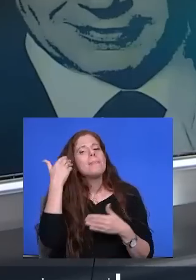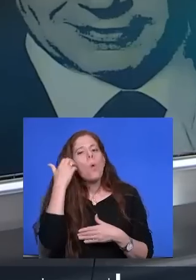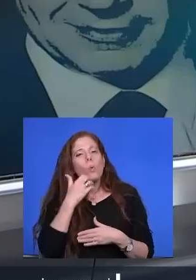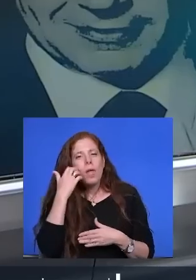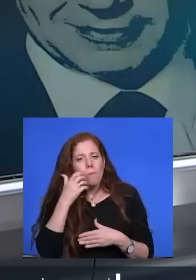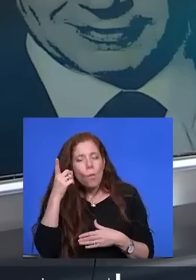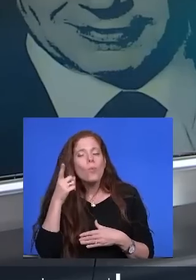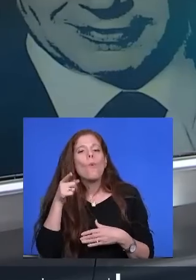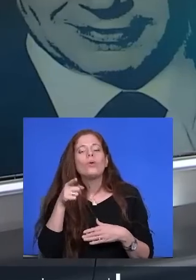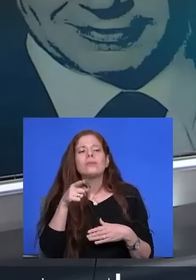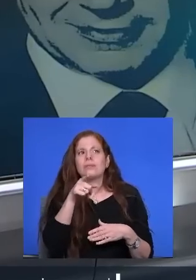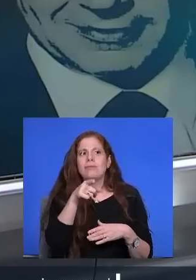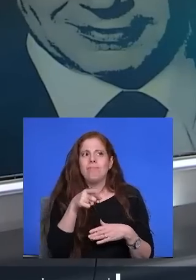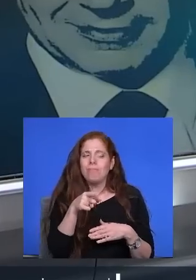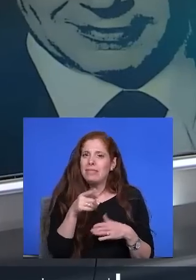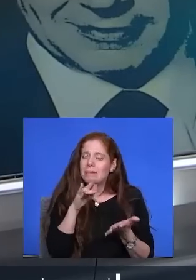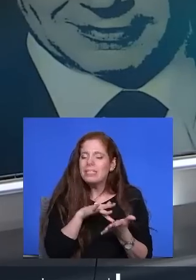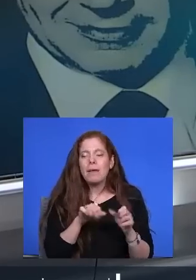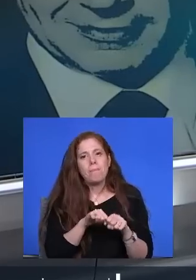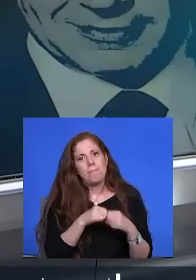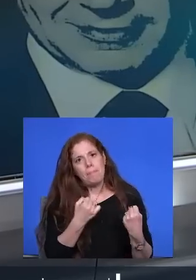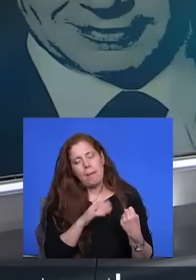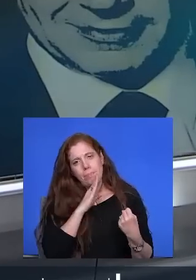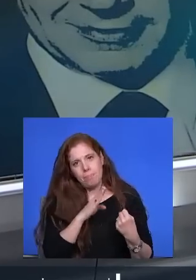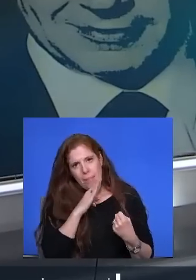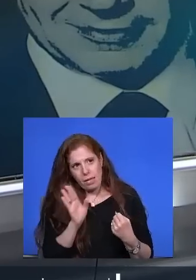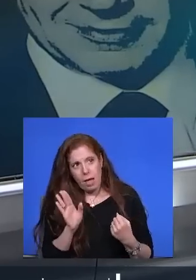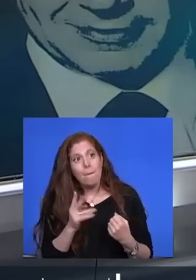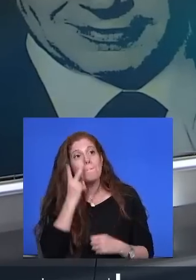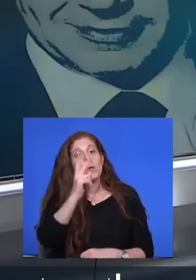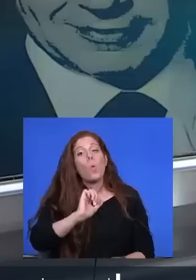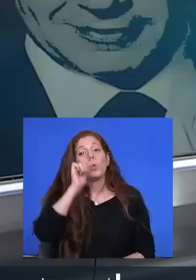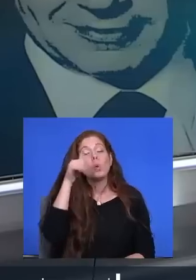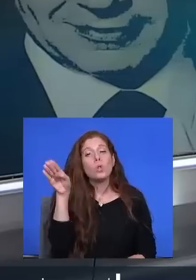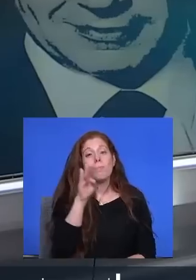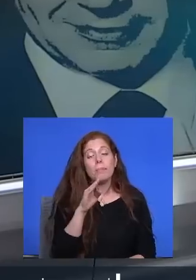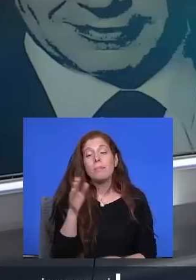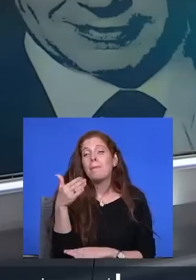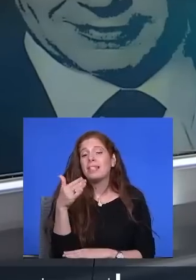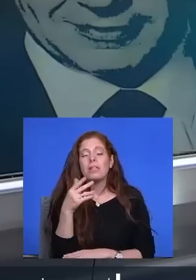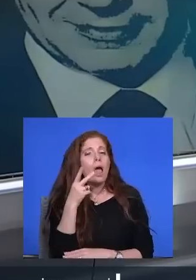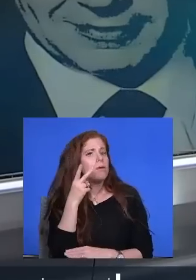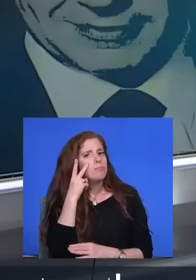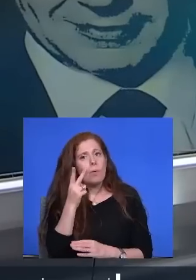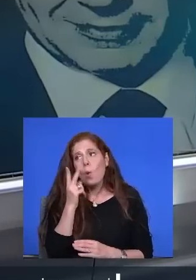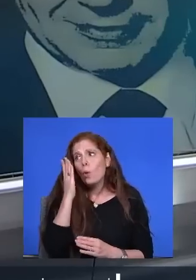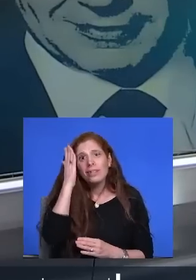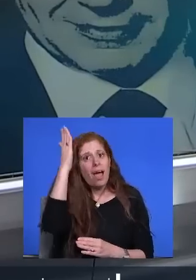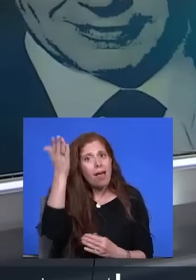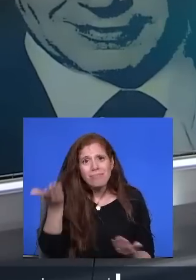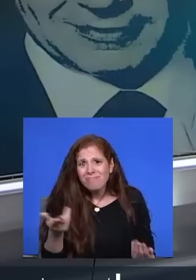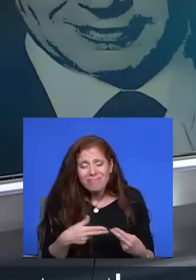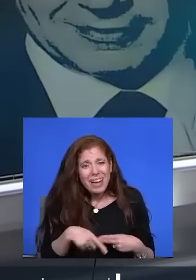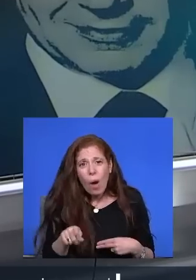הדגל של הסכמי אברהם, נמצאים במשבר. ביקור ראשון של ראש הממשלה נתניהו במדינה לא נראה באופק, ובכיר אמירות יזהיר